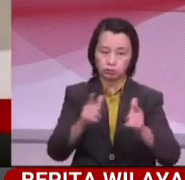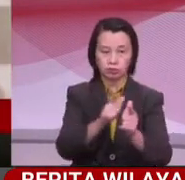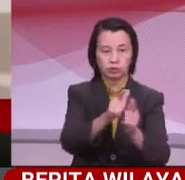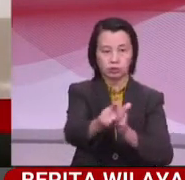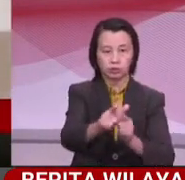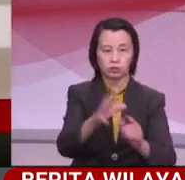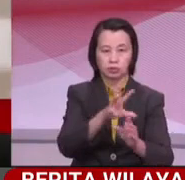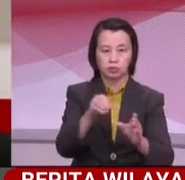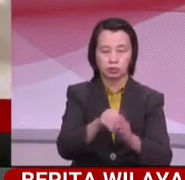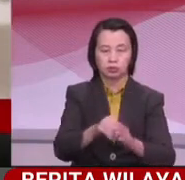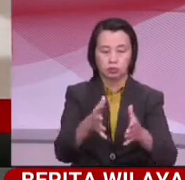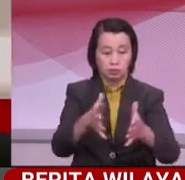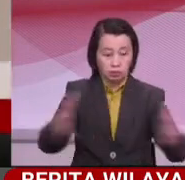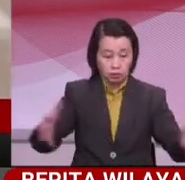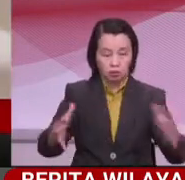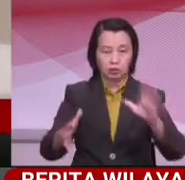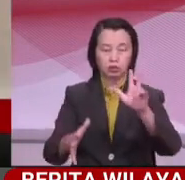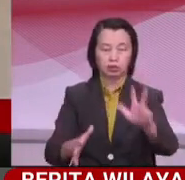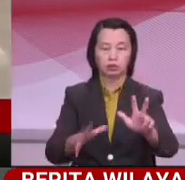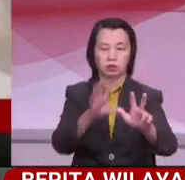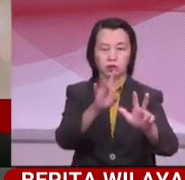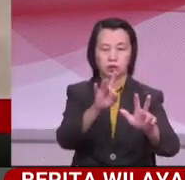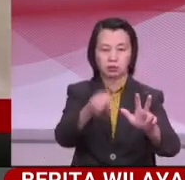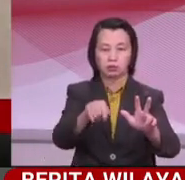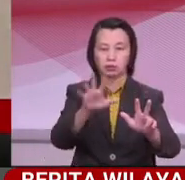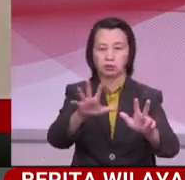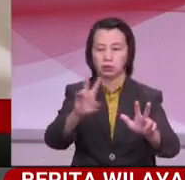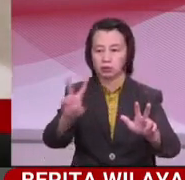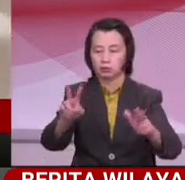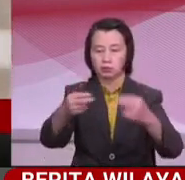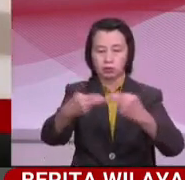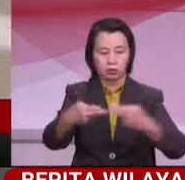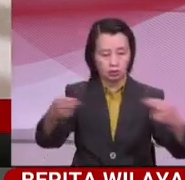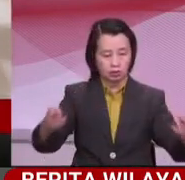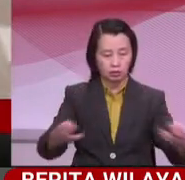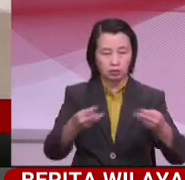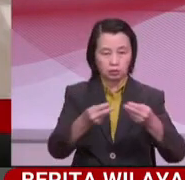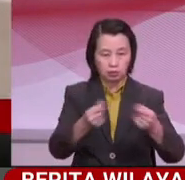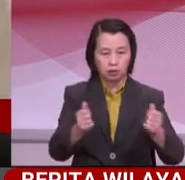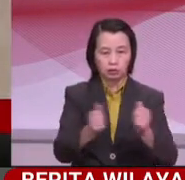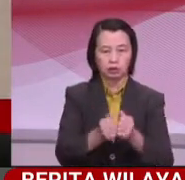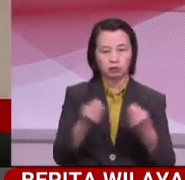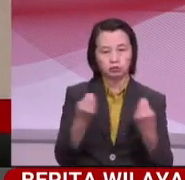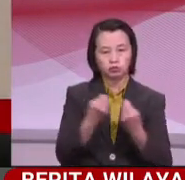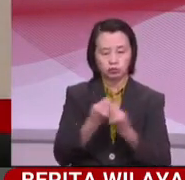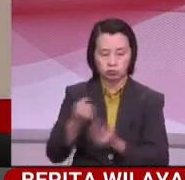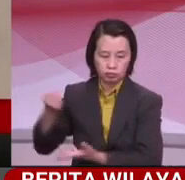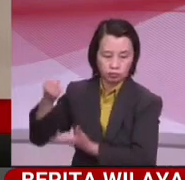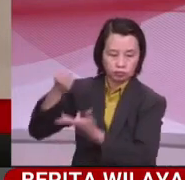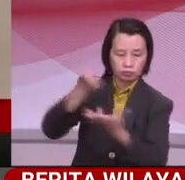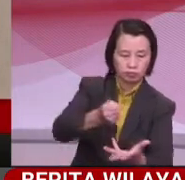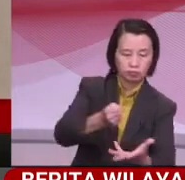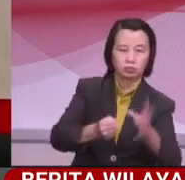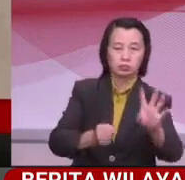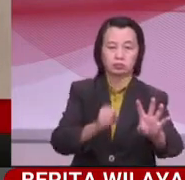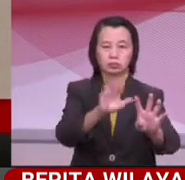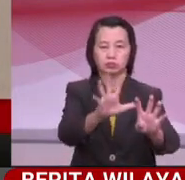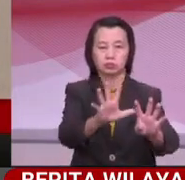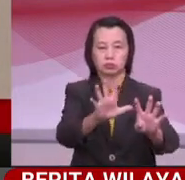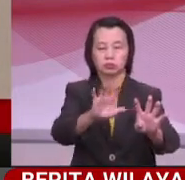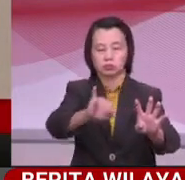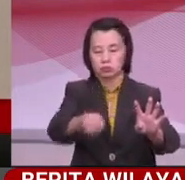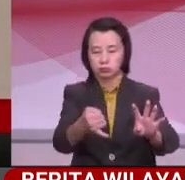diluluskan melibatkan seluas 38 perpuluhan 52 hektar tanah dengan jumlah peruntukkannya sebanyak